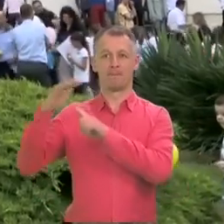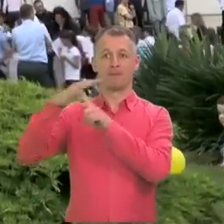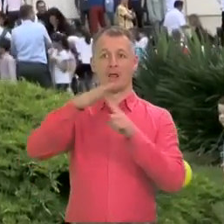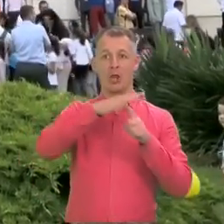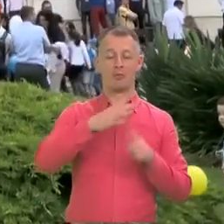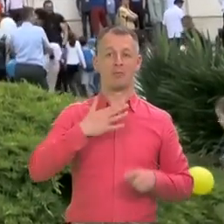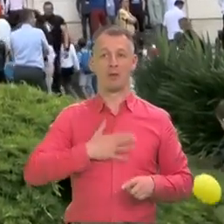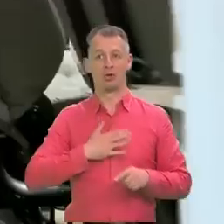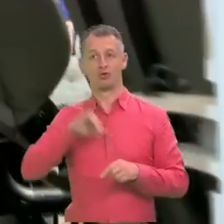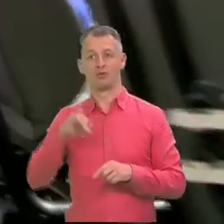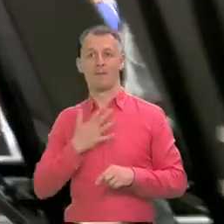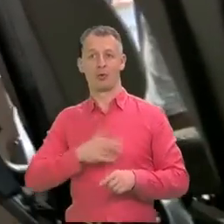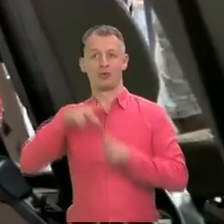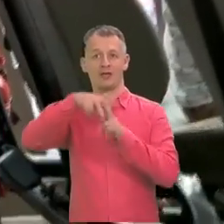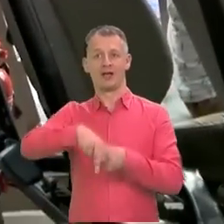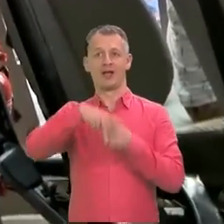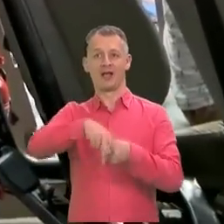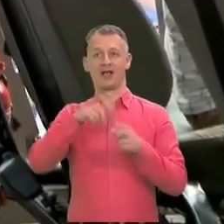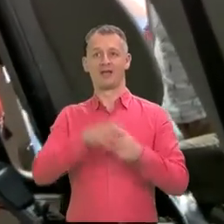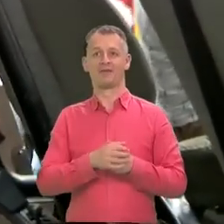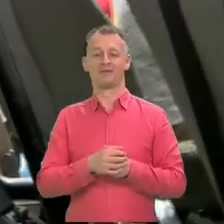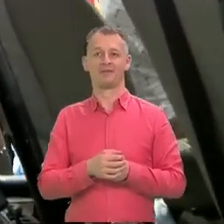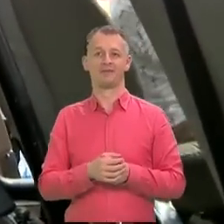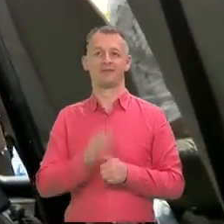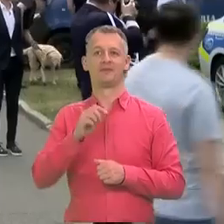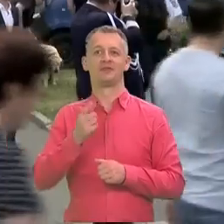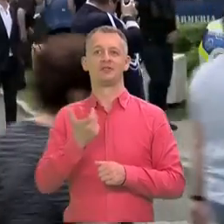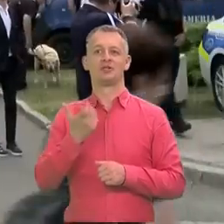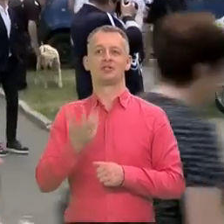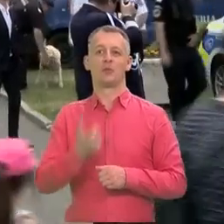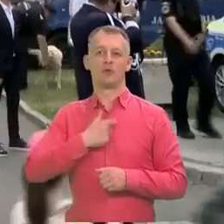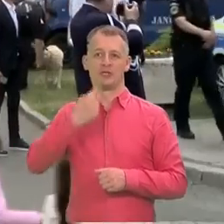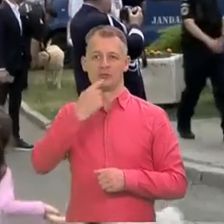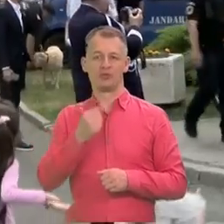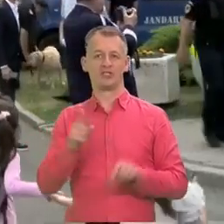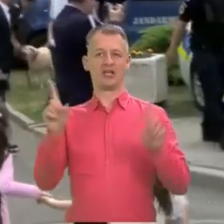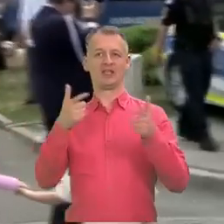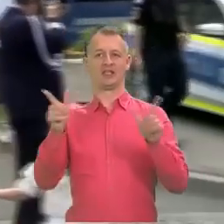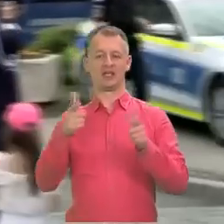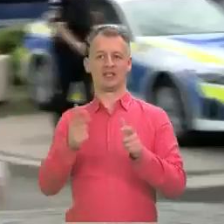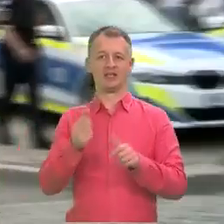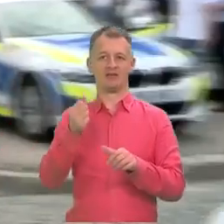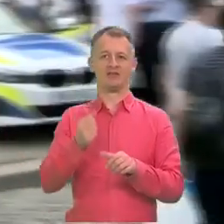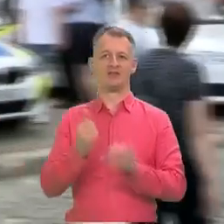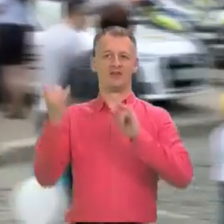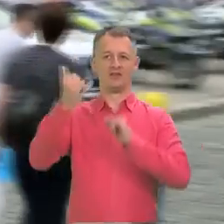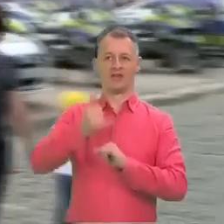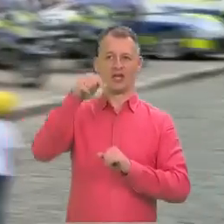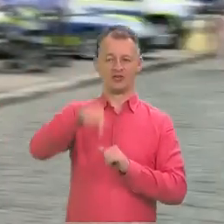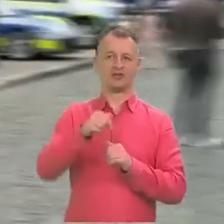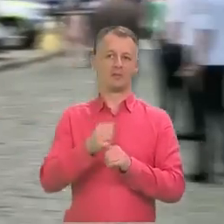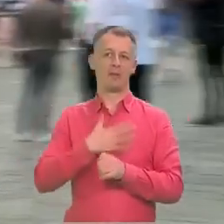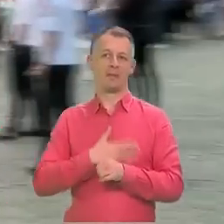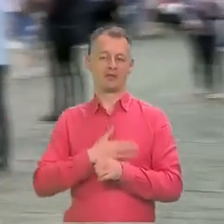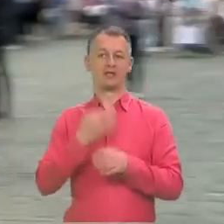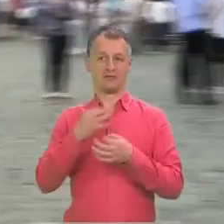elicopterul și caii. Tare, ce vă spune? E distractiv să te joci aici cu ea și să faci toate chestiile. E distractiv. Chiar mi-ar plăcea